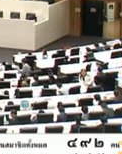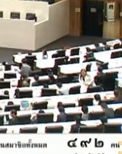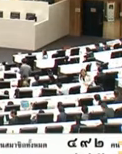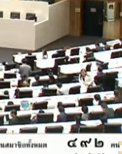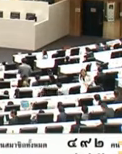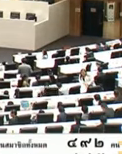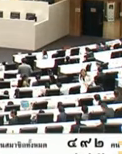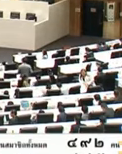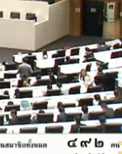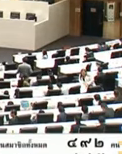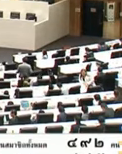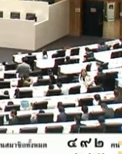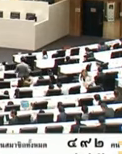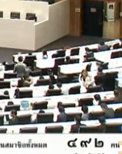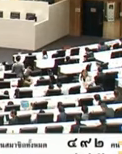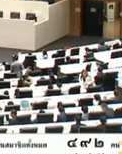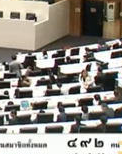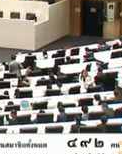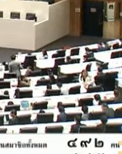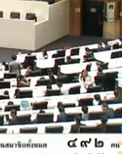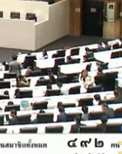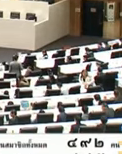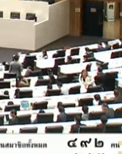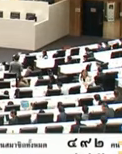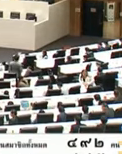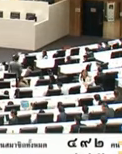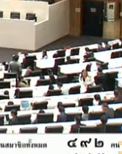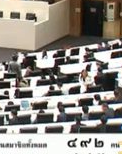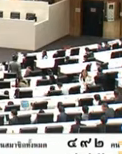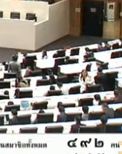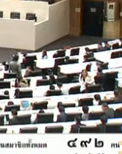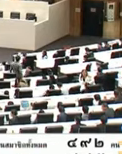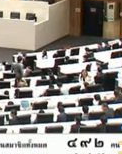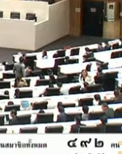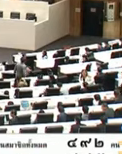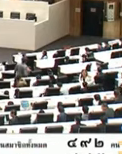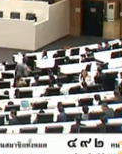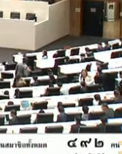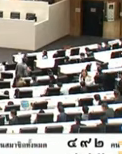ท่านประธานครับ 1 2 1แสดงตนครับ 1 21